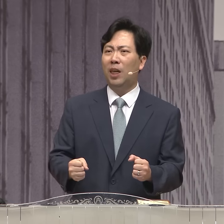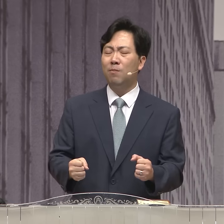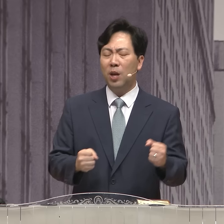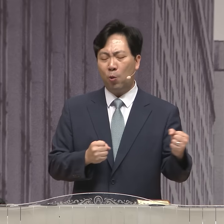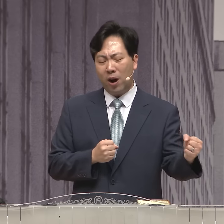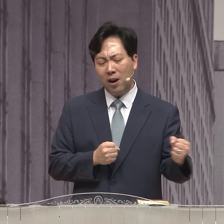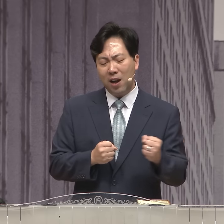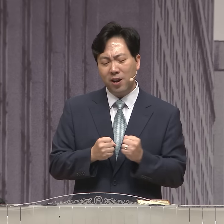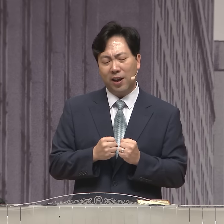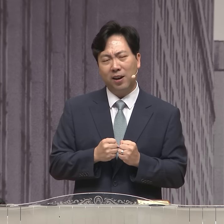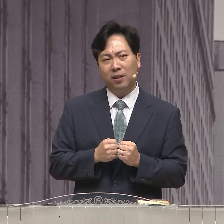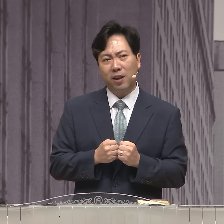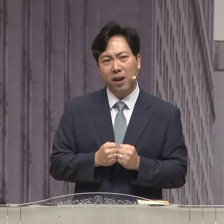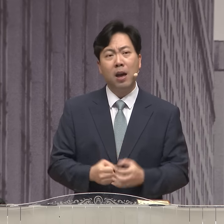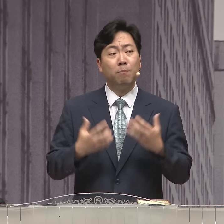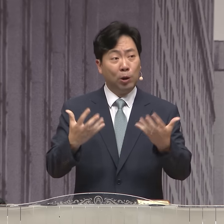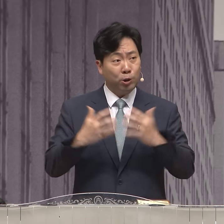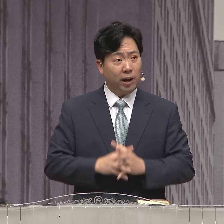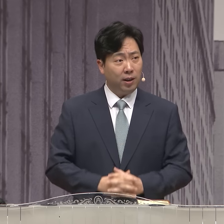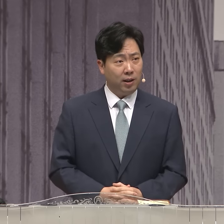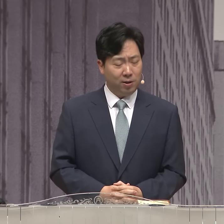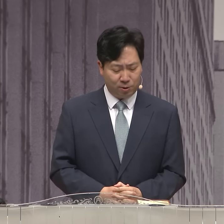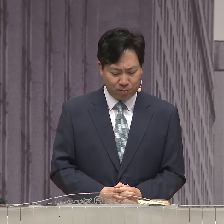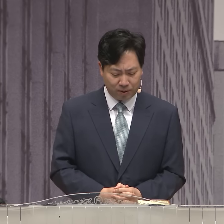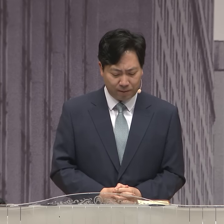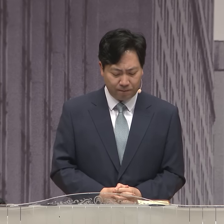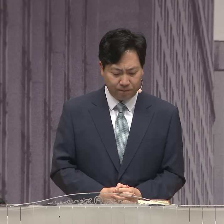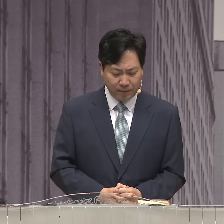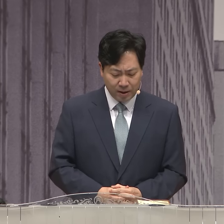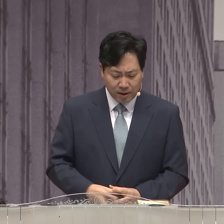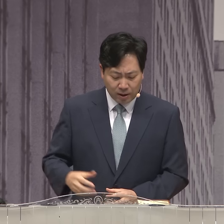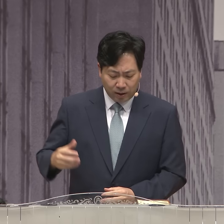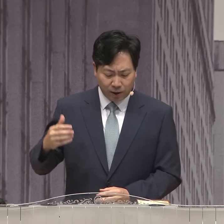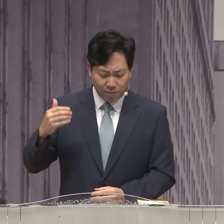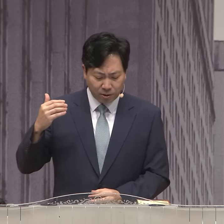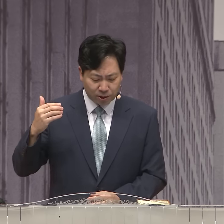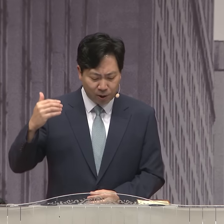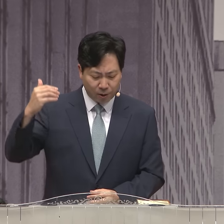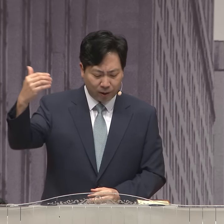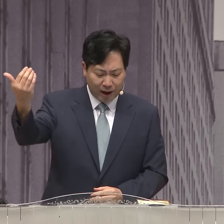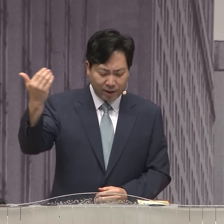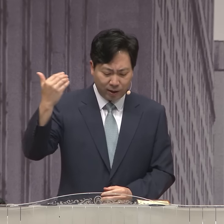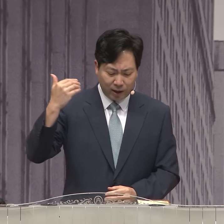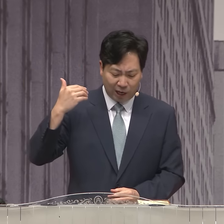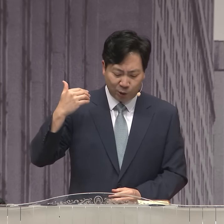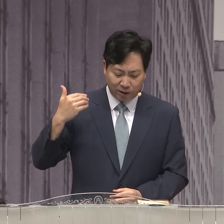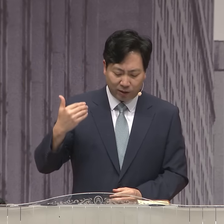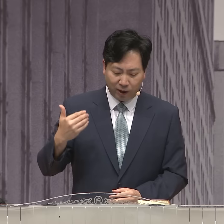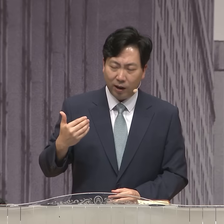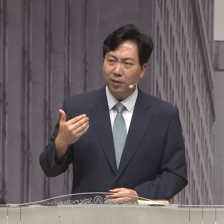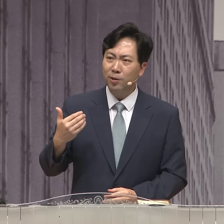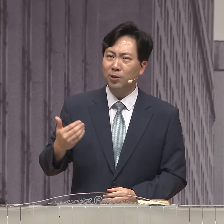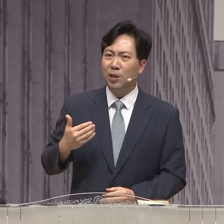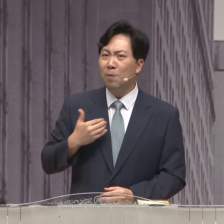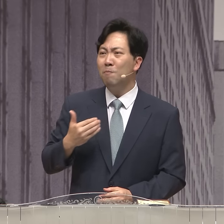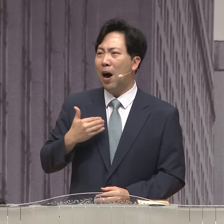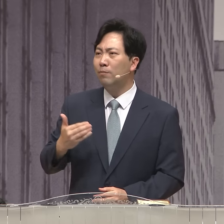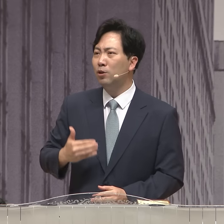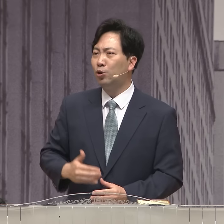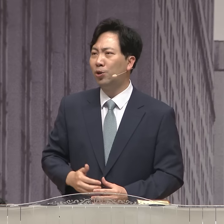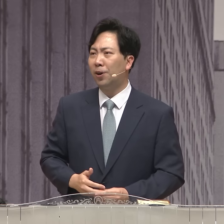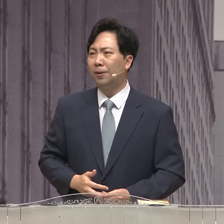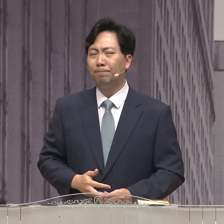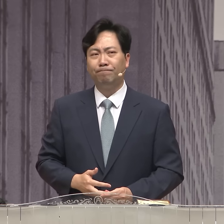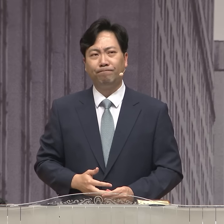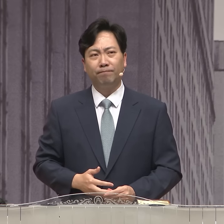말씀 때문에 환난을 당할 때에 비로소 깨닫게 된 것입니다. 그러면서 하나님께 기도하는데 하나님께서 이런